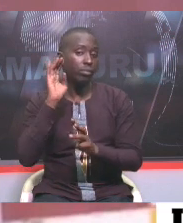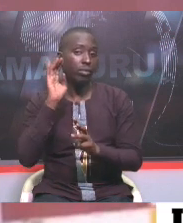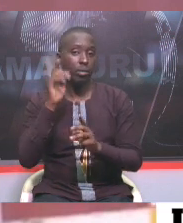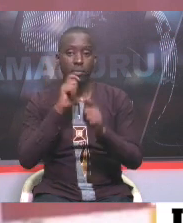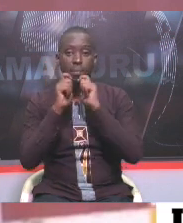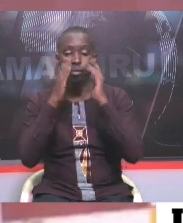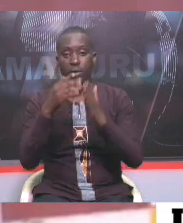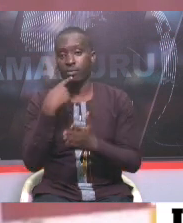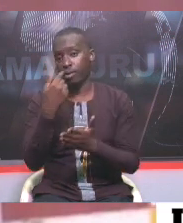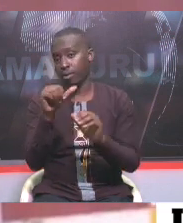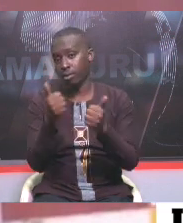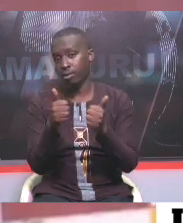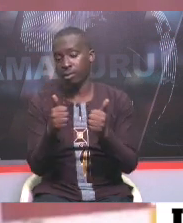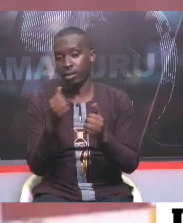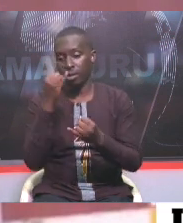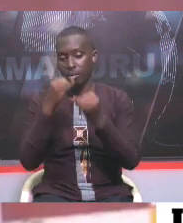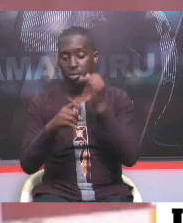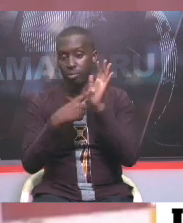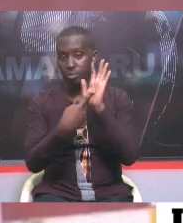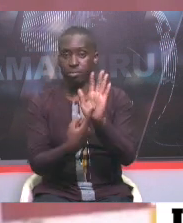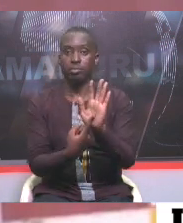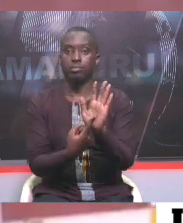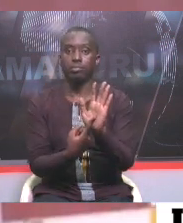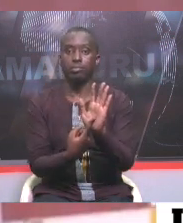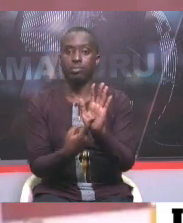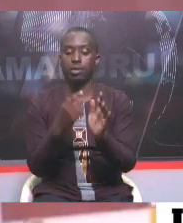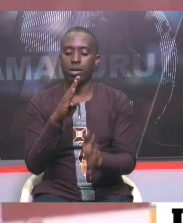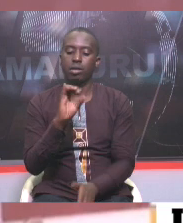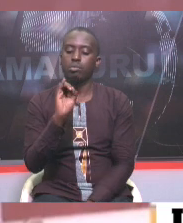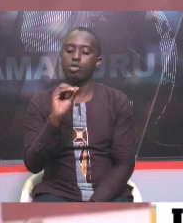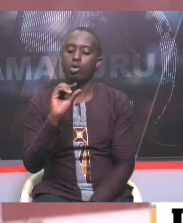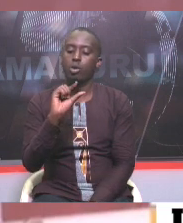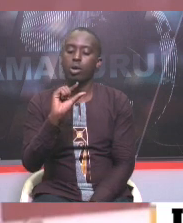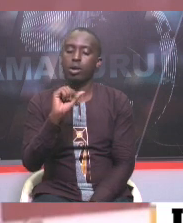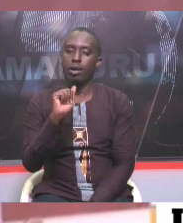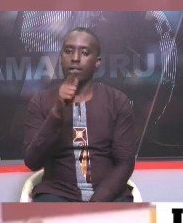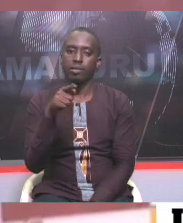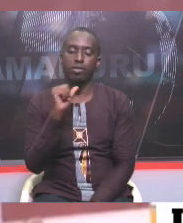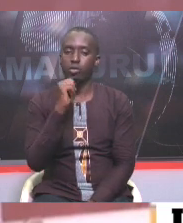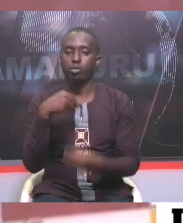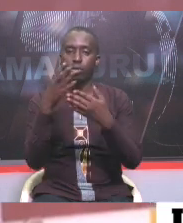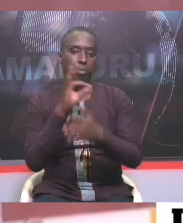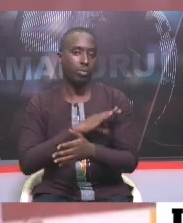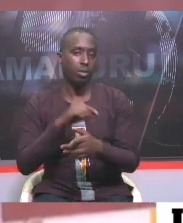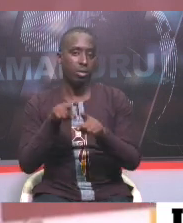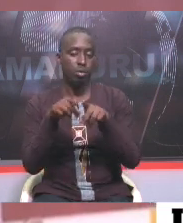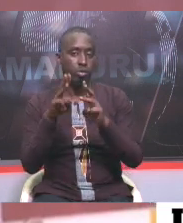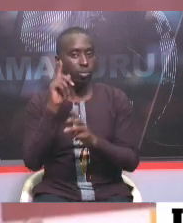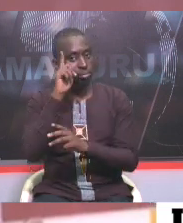neza bimaze kugaragara ko biogaze zitanga umusaruro nk'uko byari